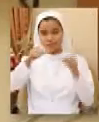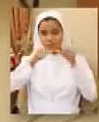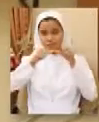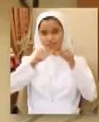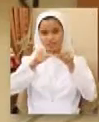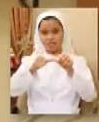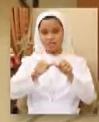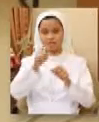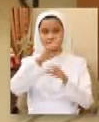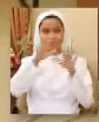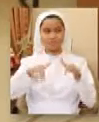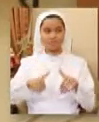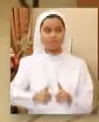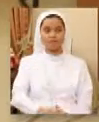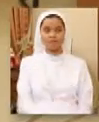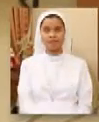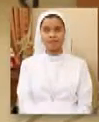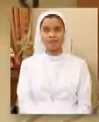ating kamustahan.